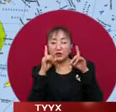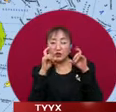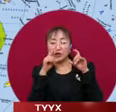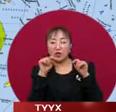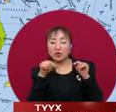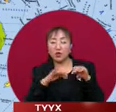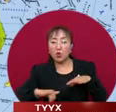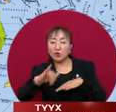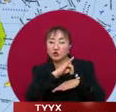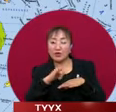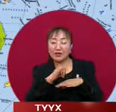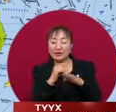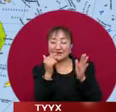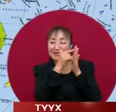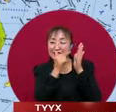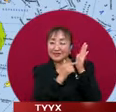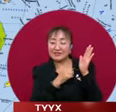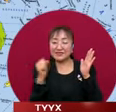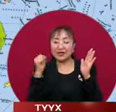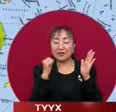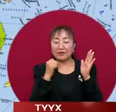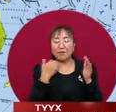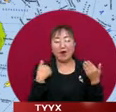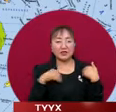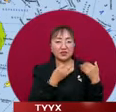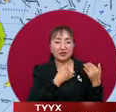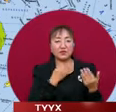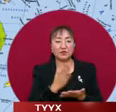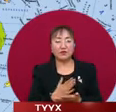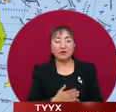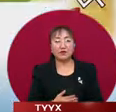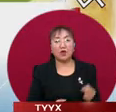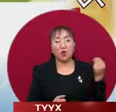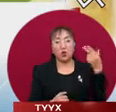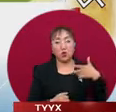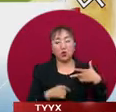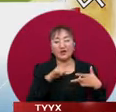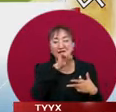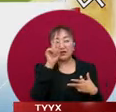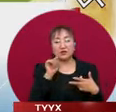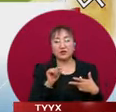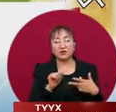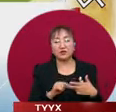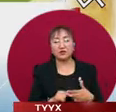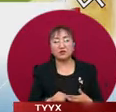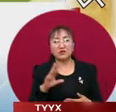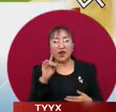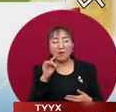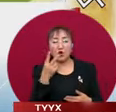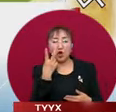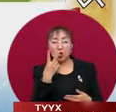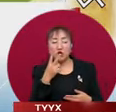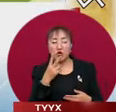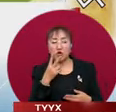усыгаа зааж чаддаг болсон гэдэгт багш нь итгэлтэй байна. За дараагийн 3 дахь асуулт болох. Ямар хоёр хот ус